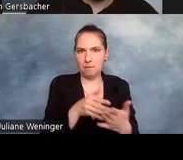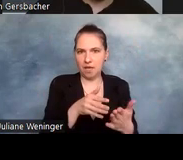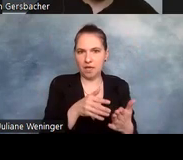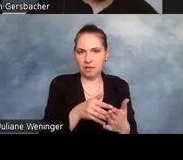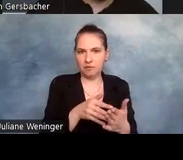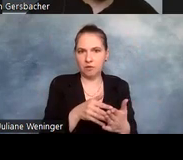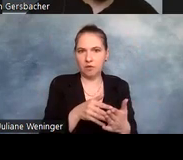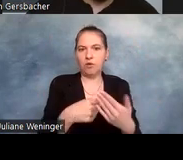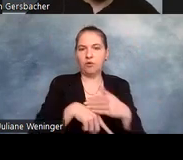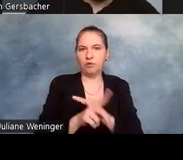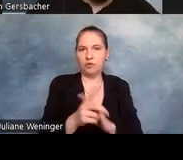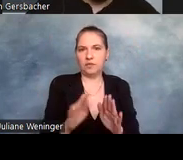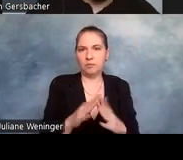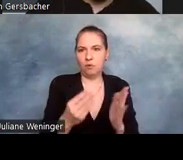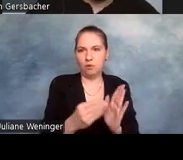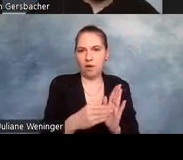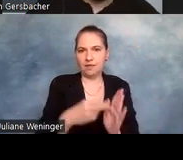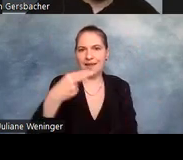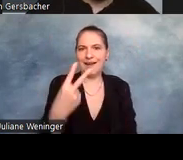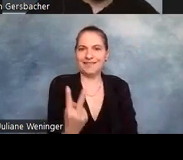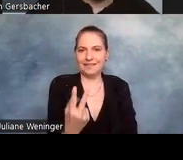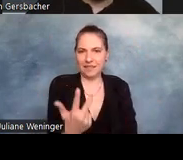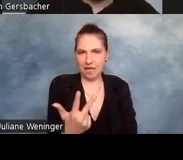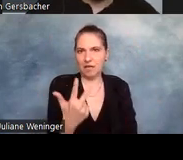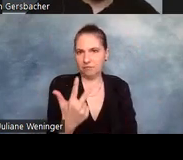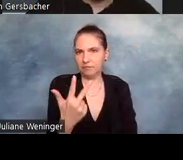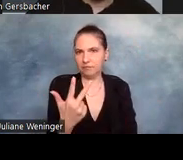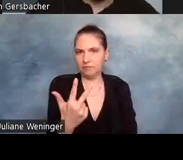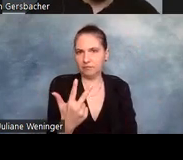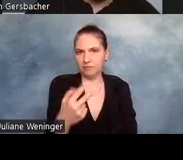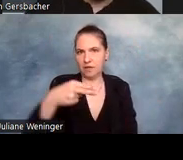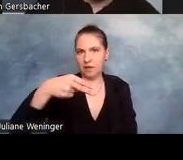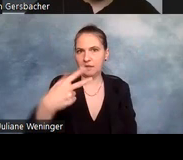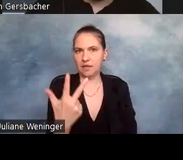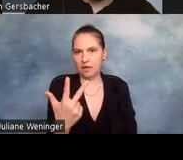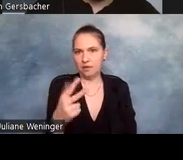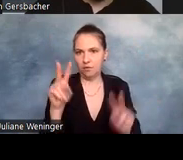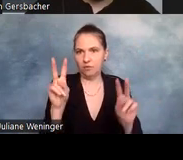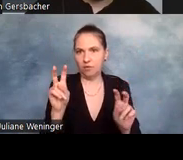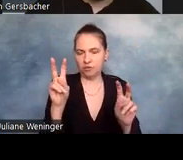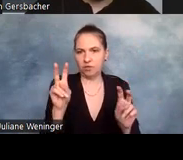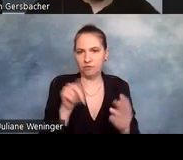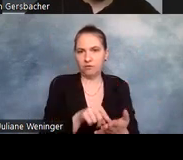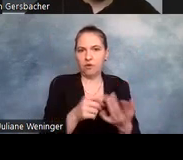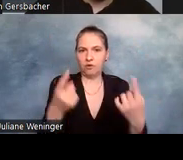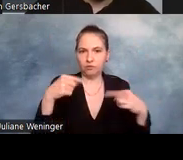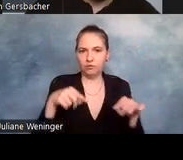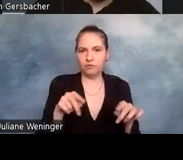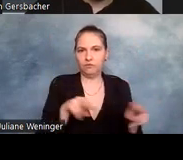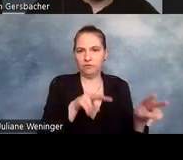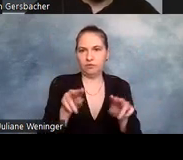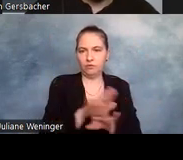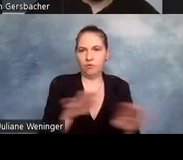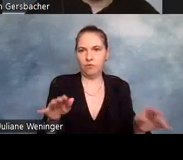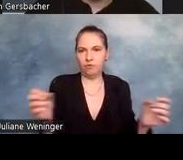durch dieses Bookmarklet H3 angezeigt, ist also eine H3-Überschrift und darunter steht ein Video ohne Untertitel und